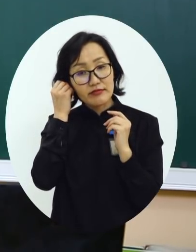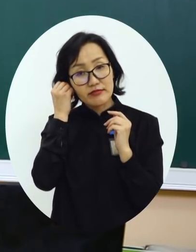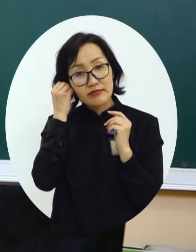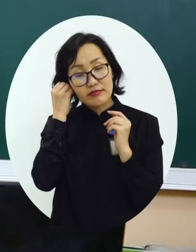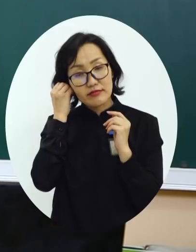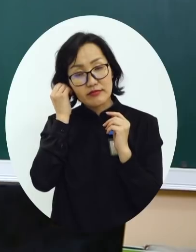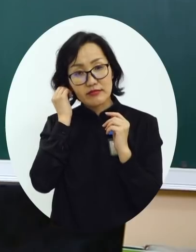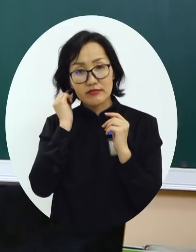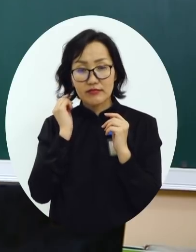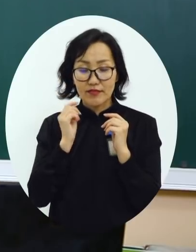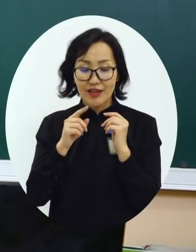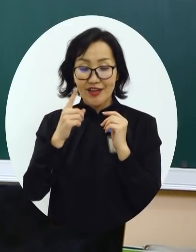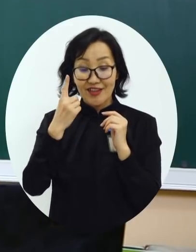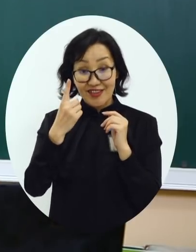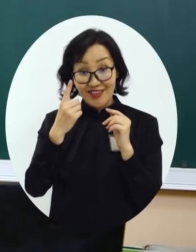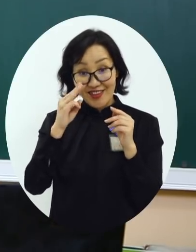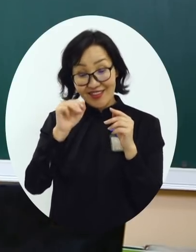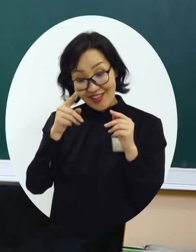Тэгвэл энэний